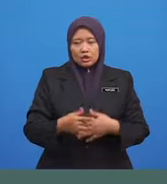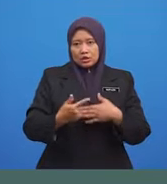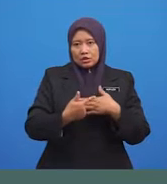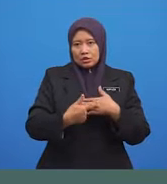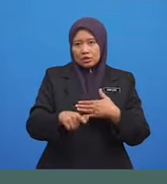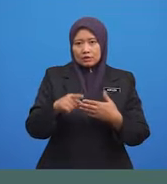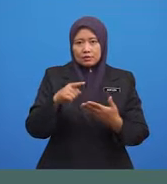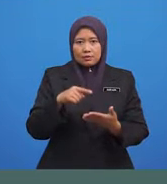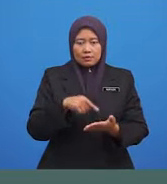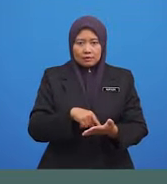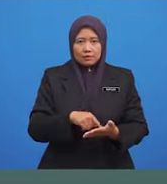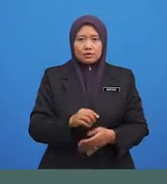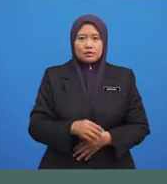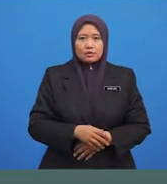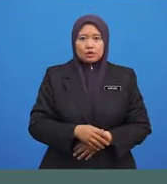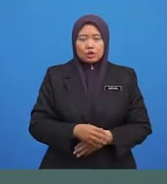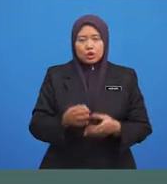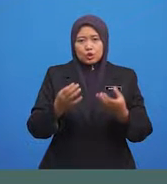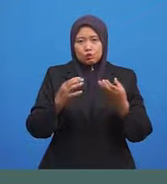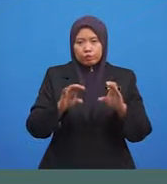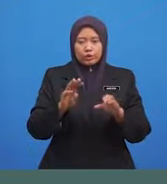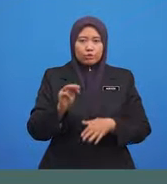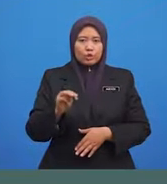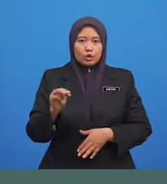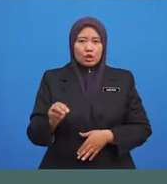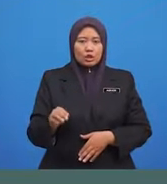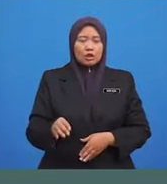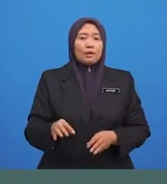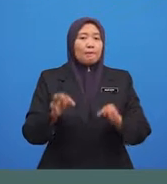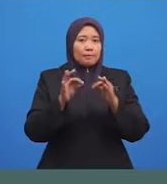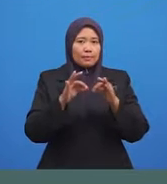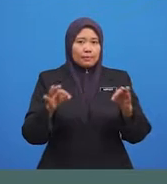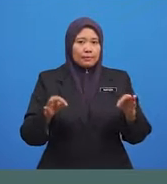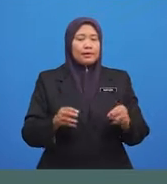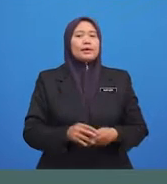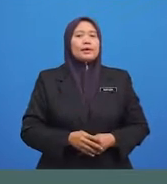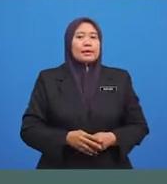tamat sesi cikgu hari ini, cuba murid-murid bina sendiri neraca timbang.